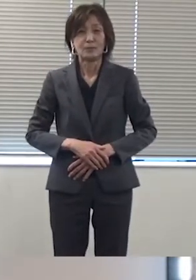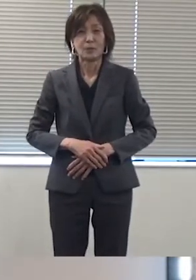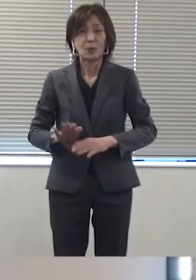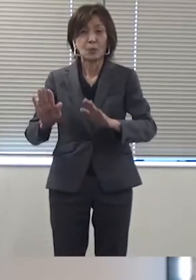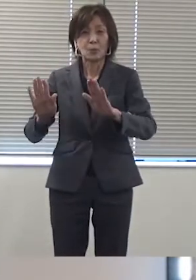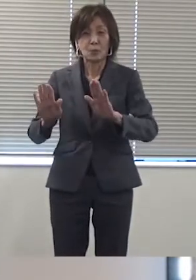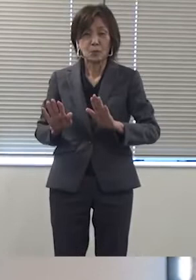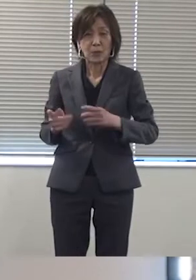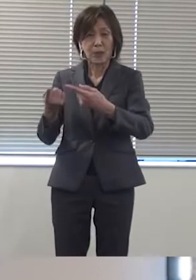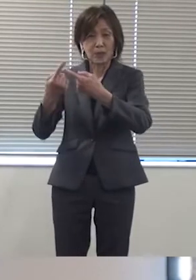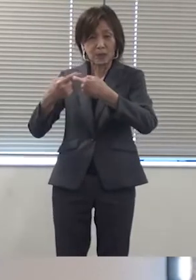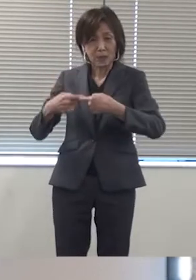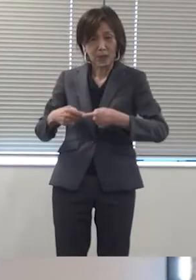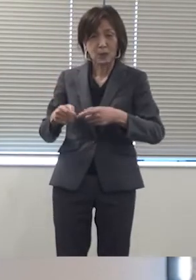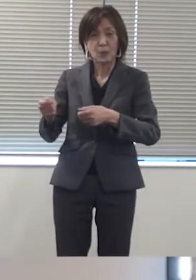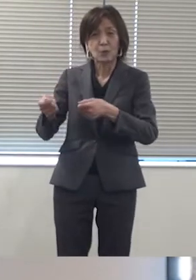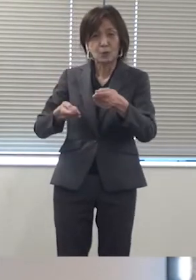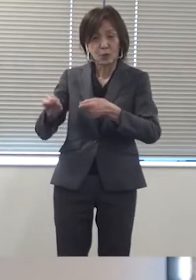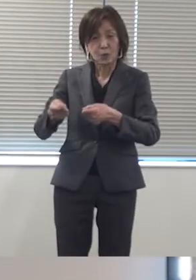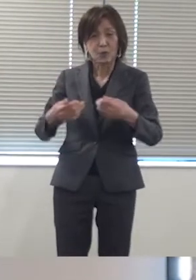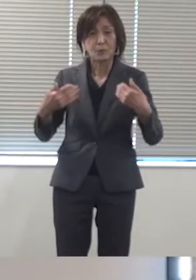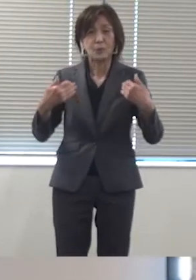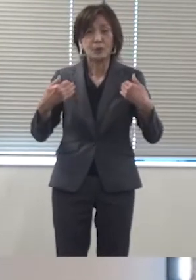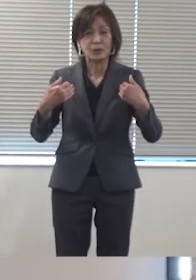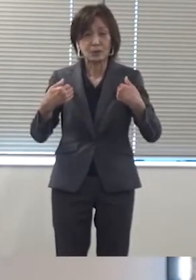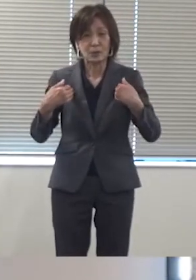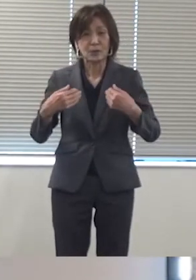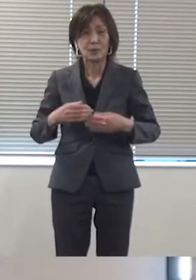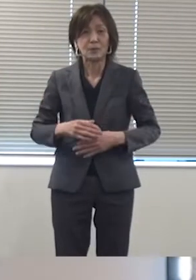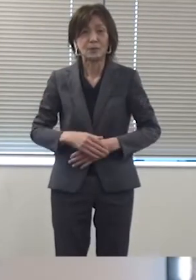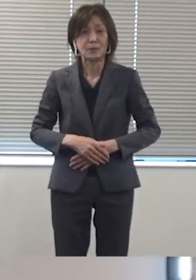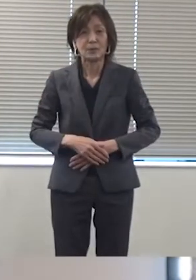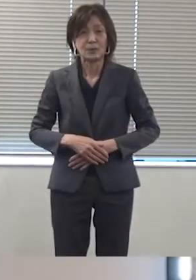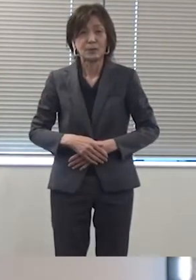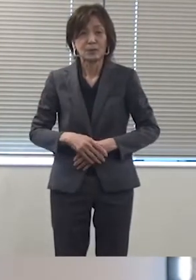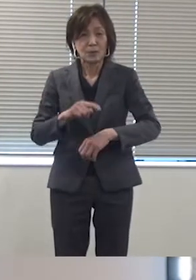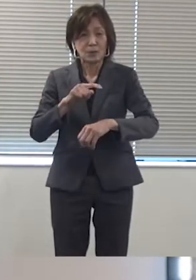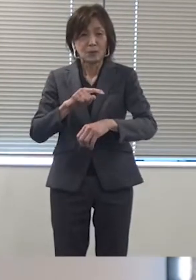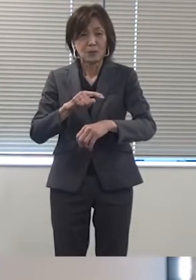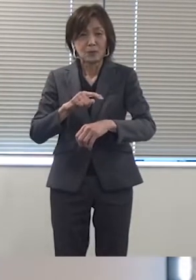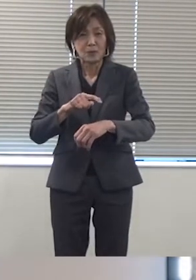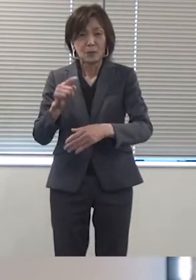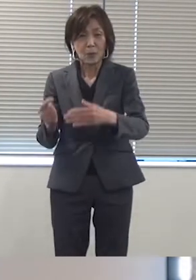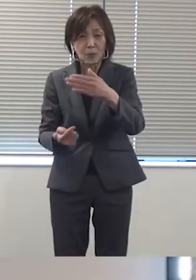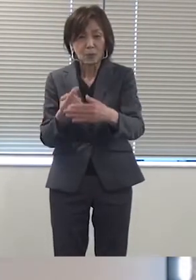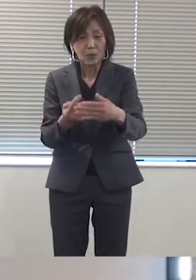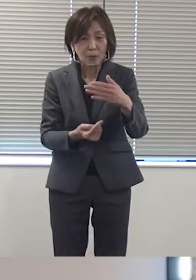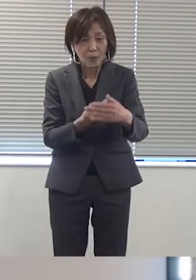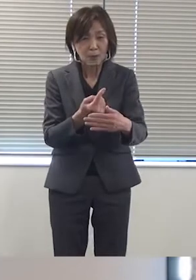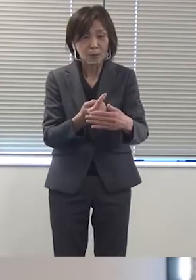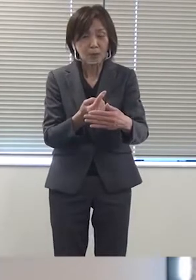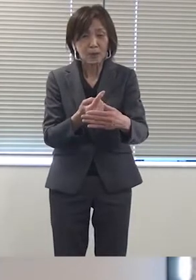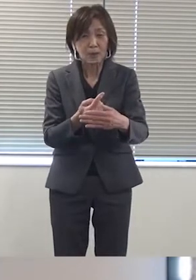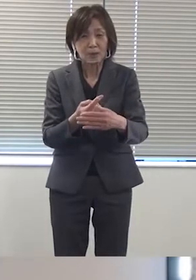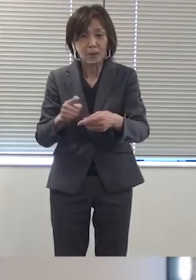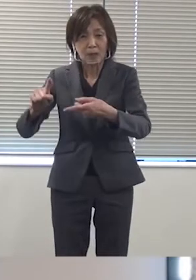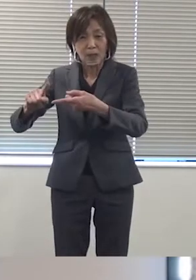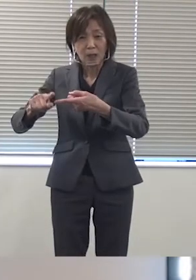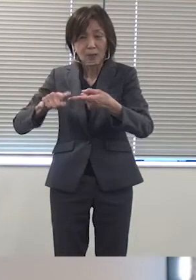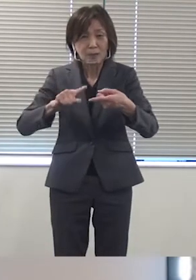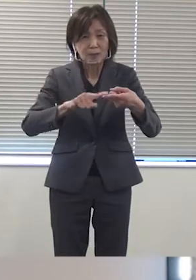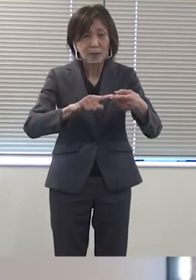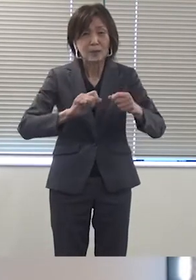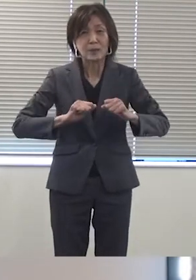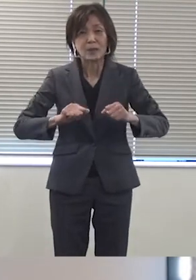るので、あの、まあ、重要なものは何かというと、最初はやっぱり人命ですね。人命救助が来るので、そこ